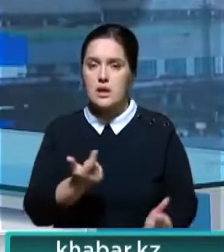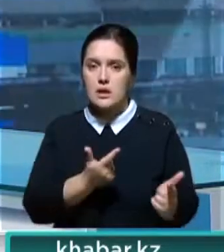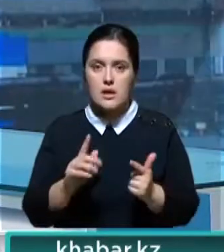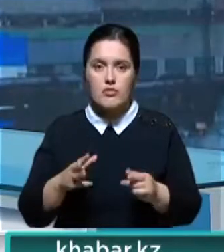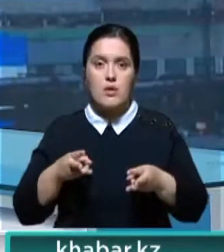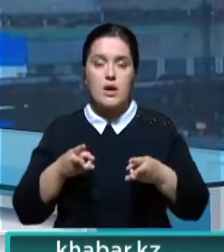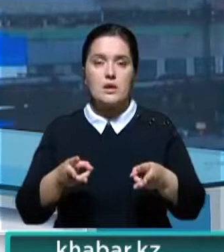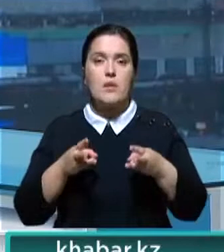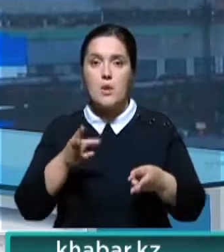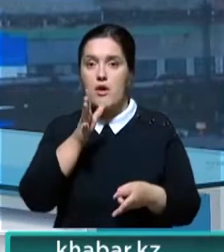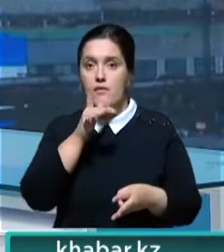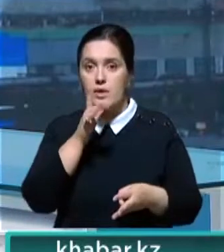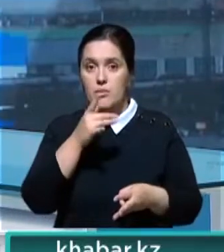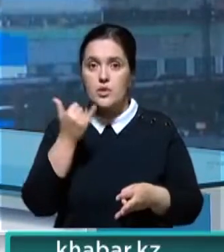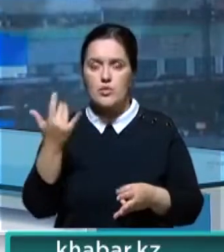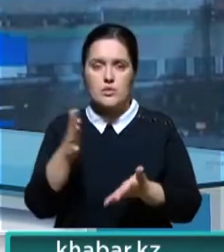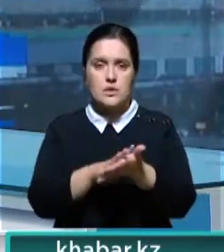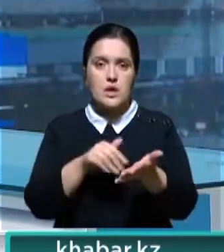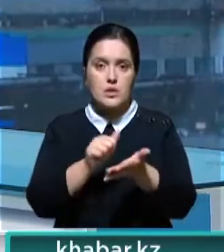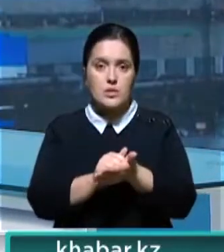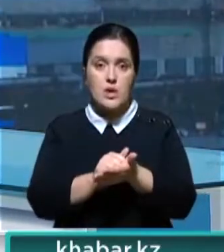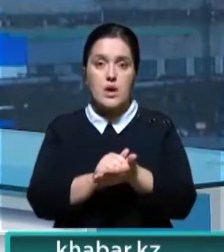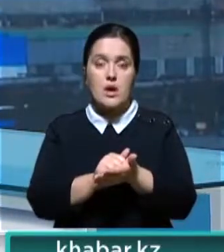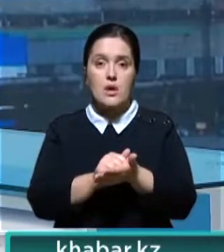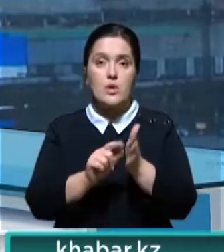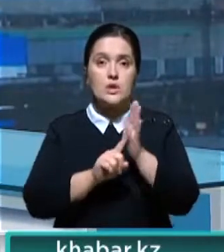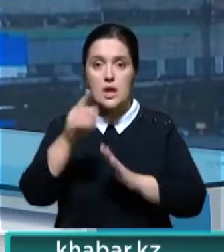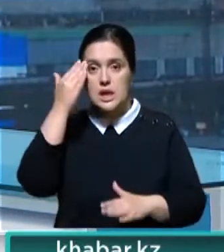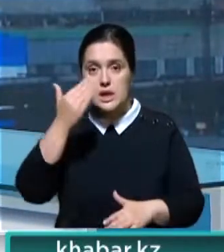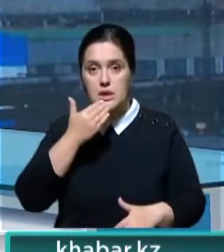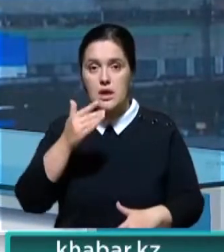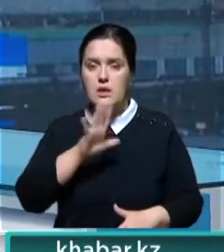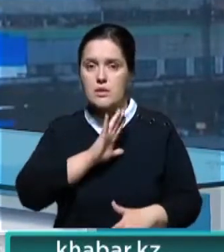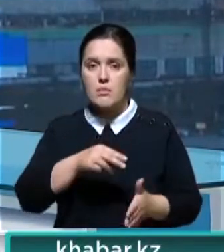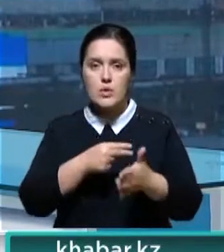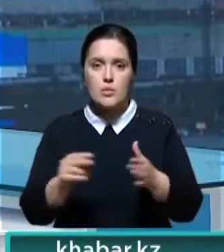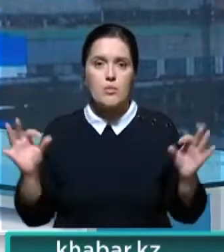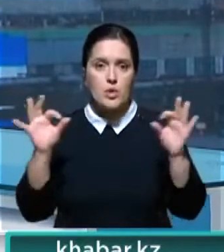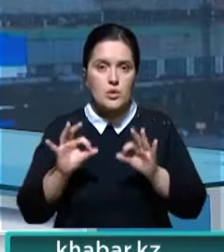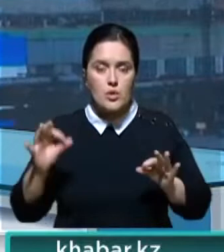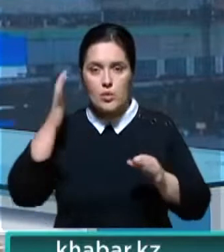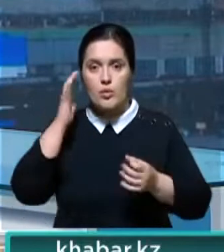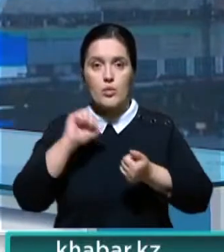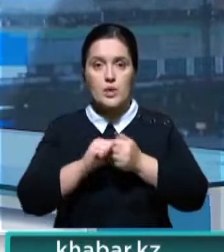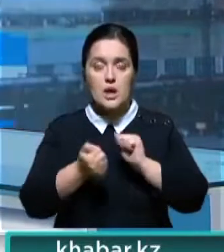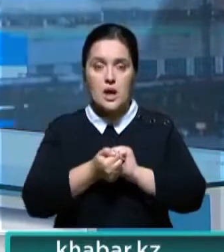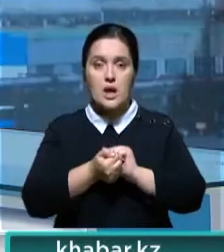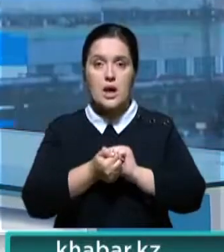готов к отопительному сезону. Оборудование изношено. Более того, говорили, что к началу лета там не было закуплено ни одной тонны